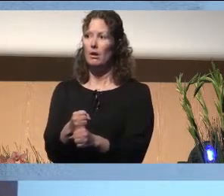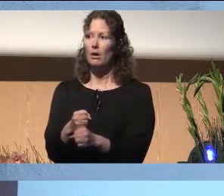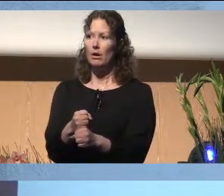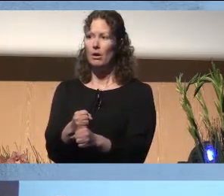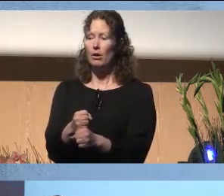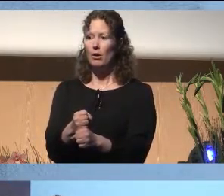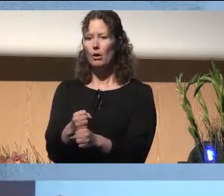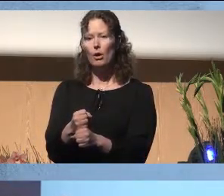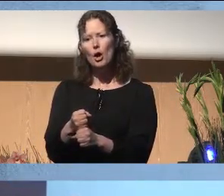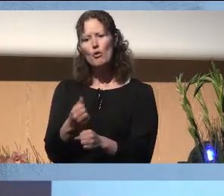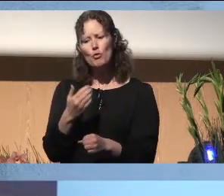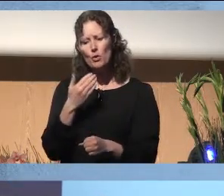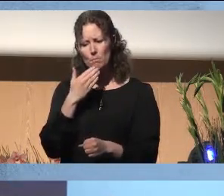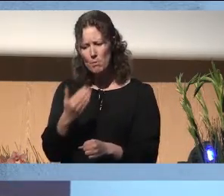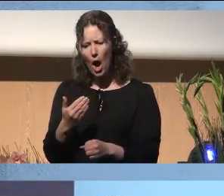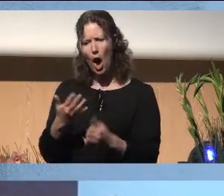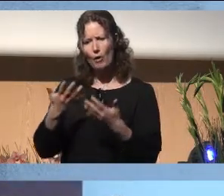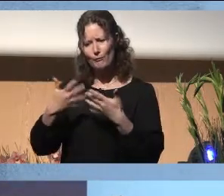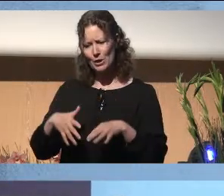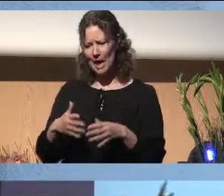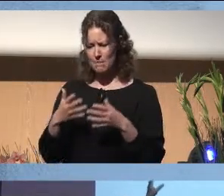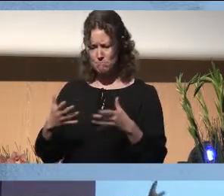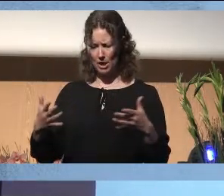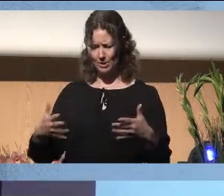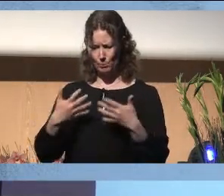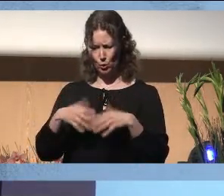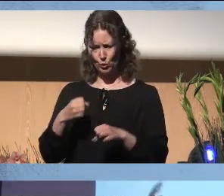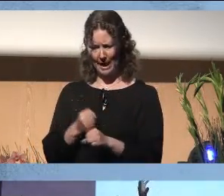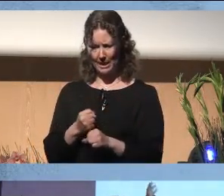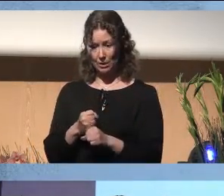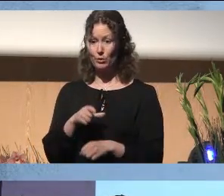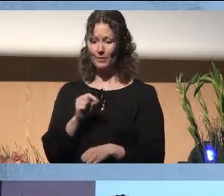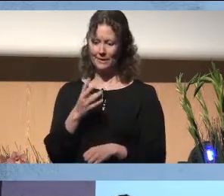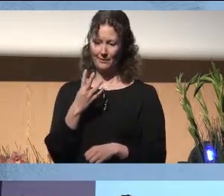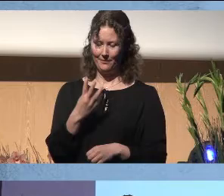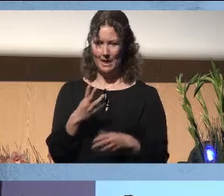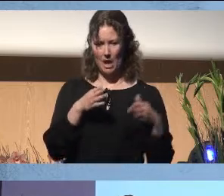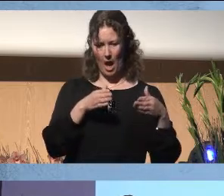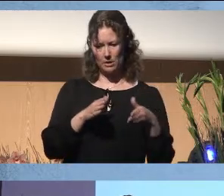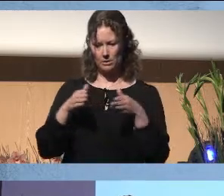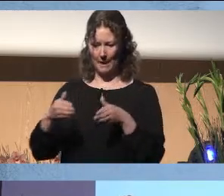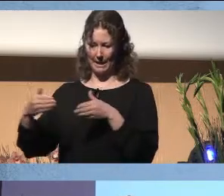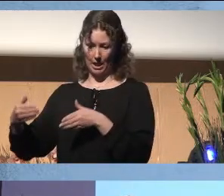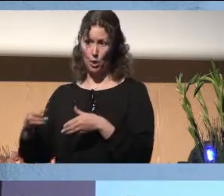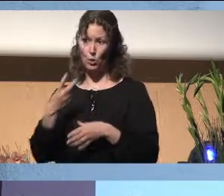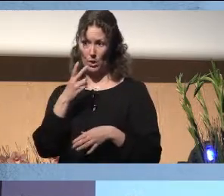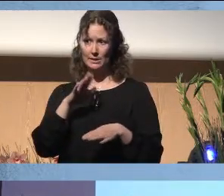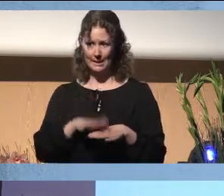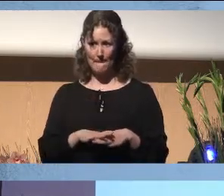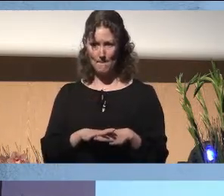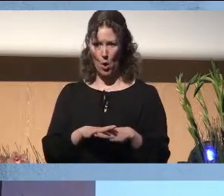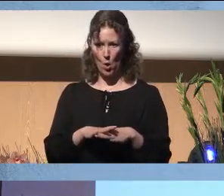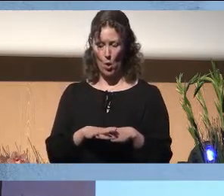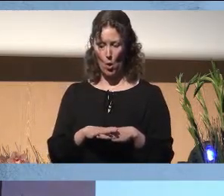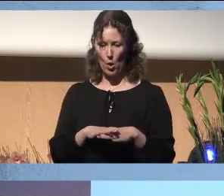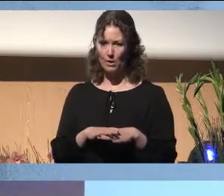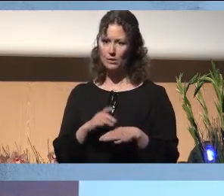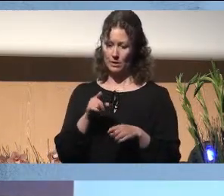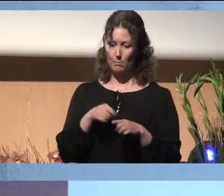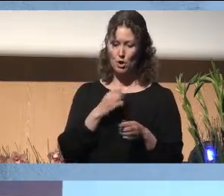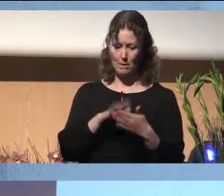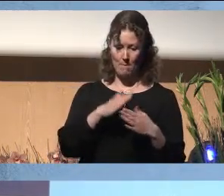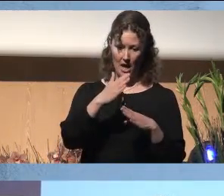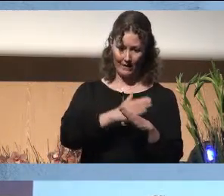Hur bra fungerar massproduktionen egentligen? Och då finns här fyra stycken aspekter man kan titta på. Och vi ska börja med